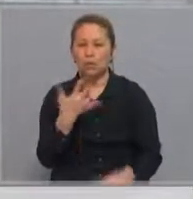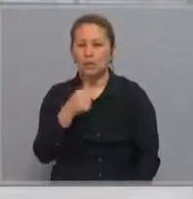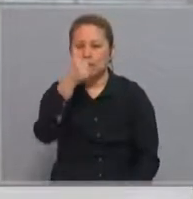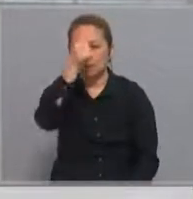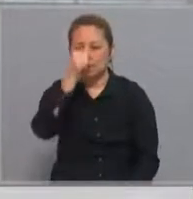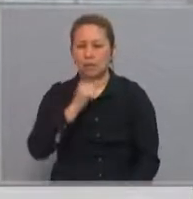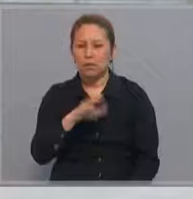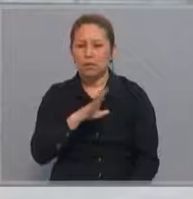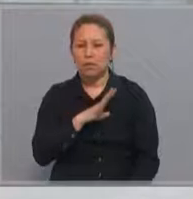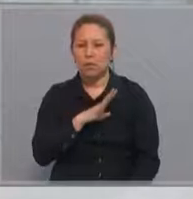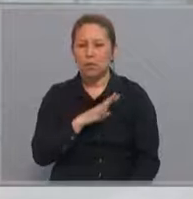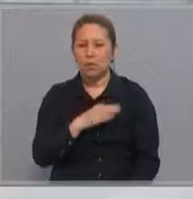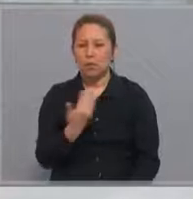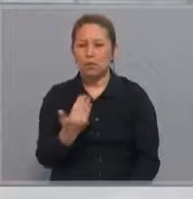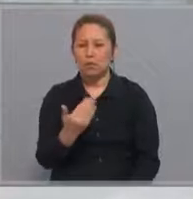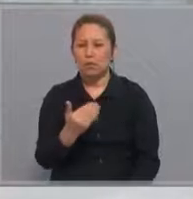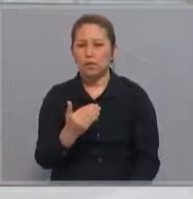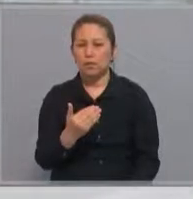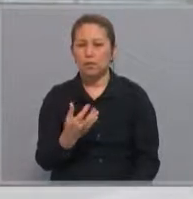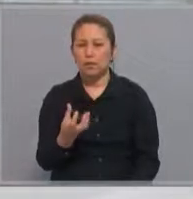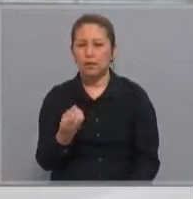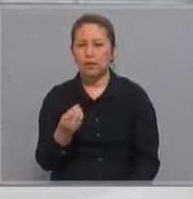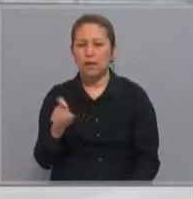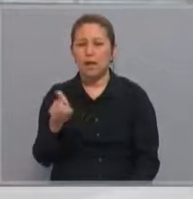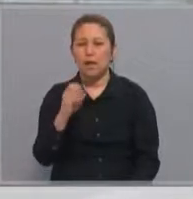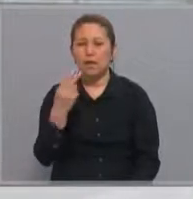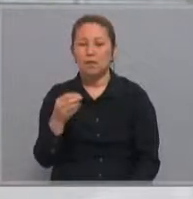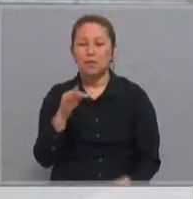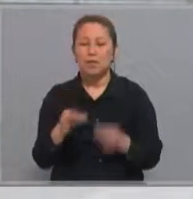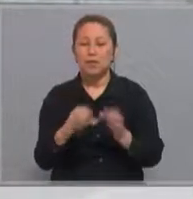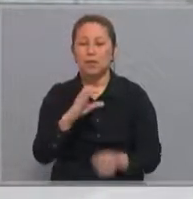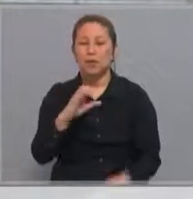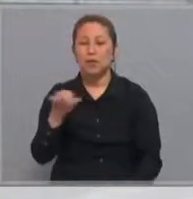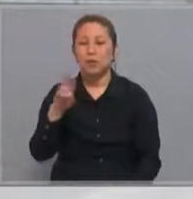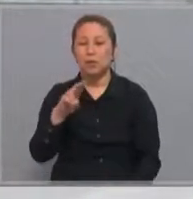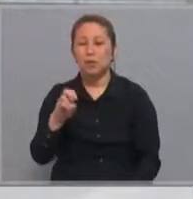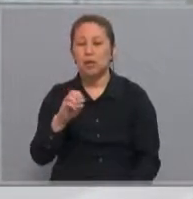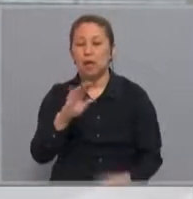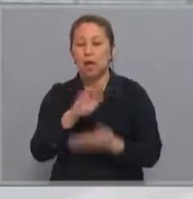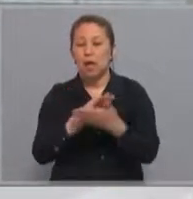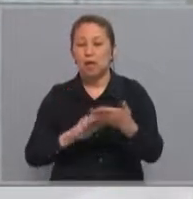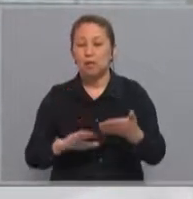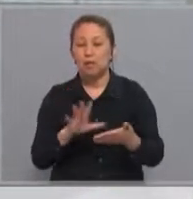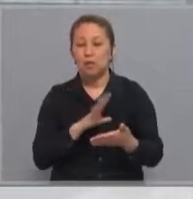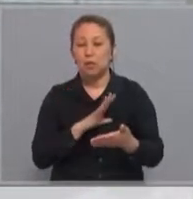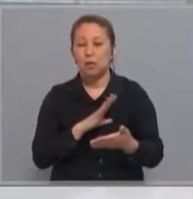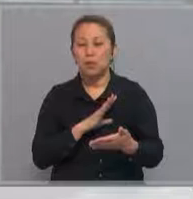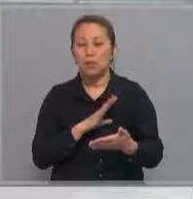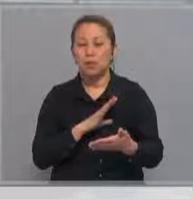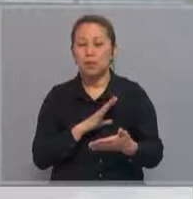лицо. Екіншіден жаңағы ол кісінің ары қарай экономический суд сол кісінің талап арызын бергенмен жаңағы